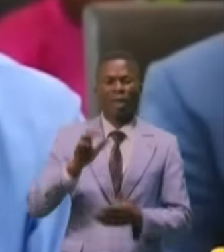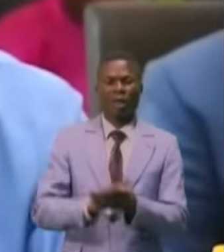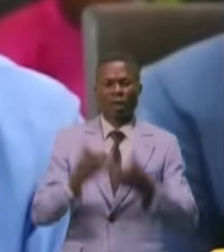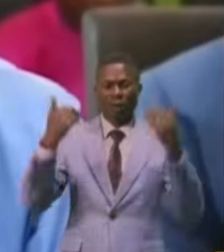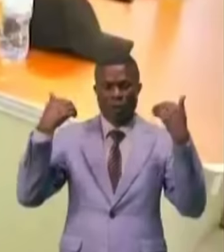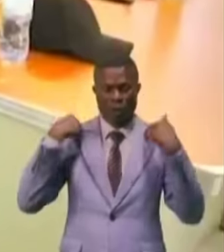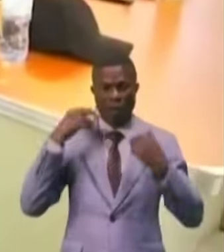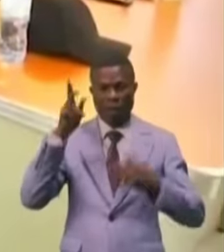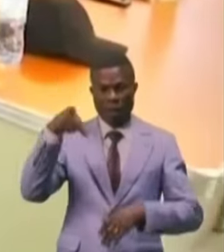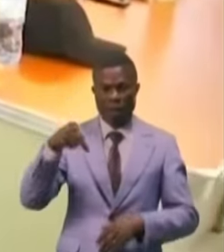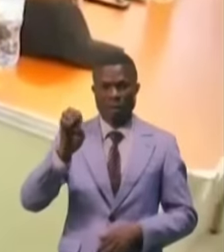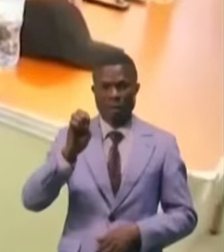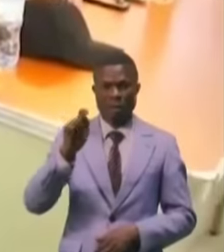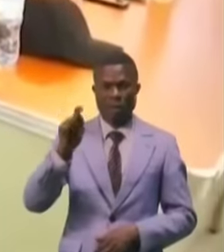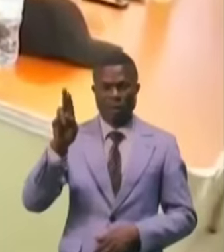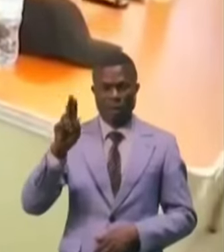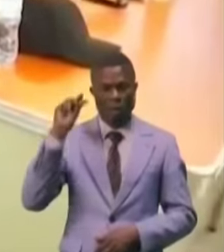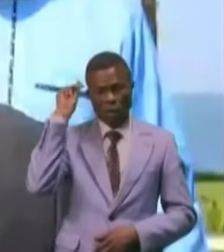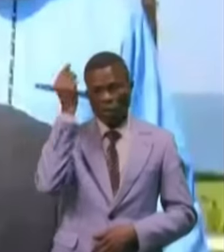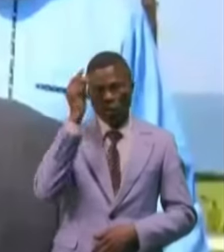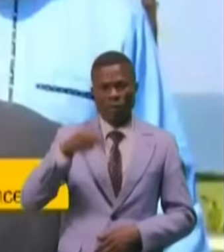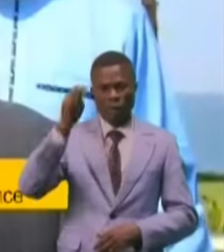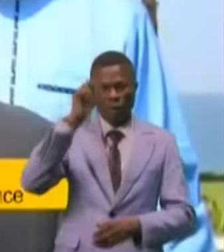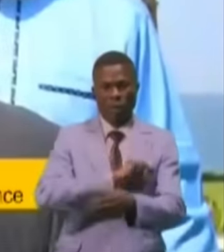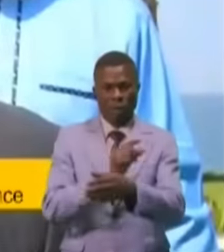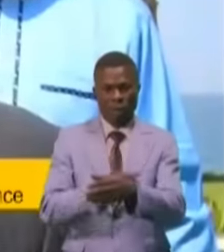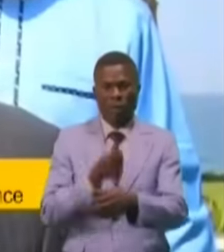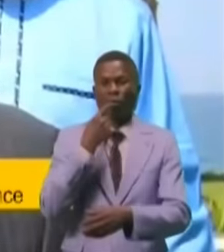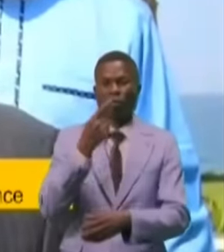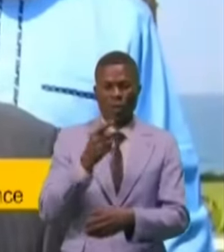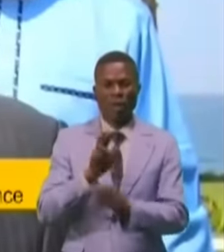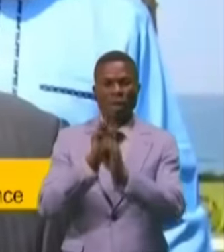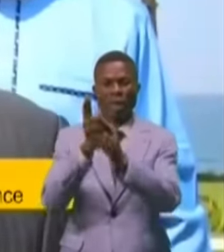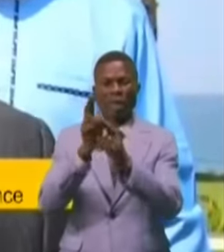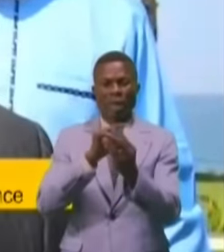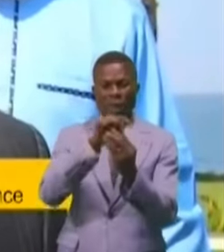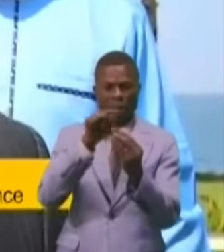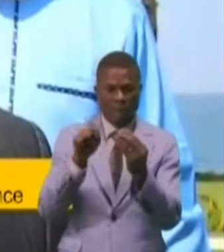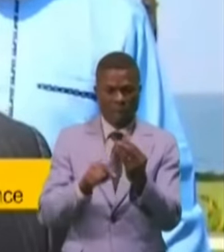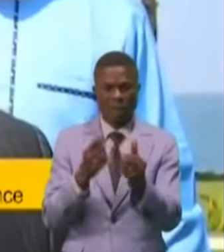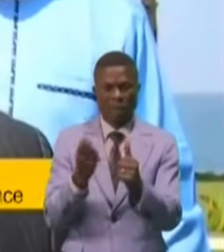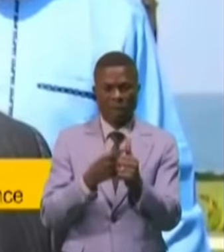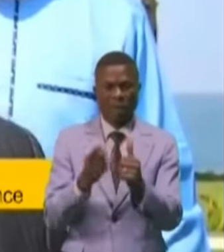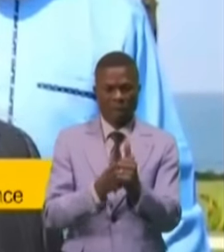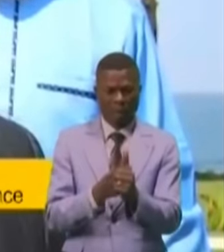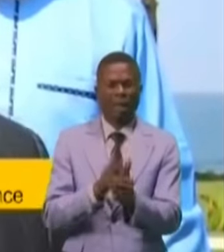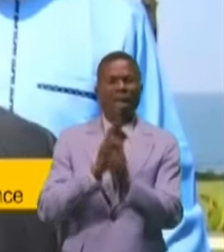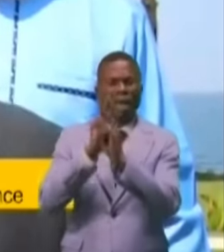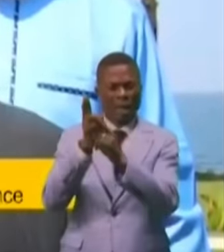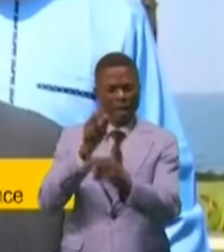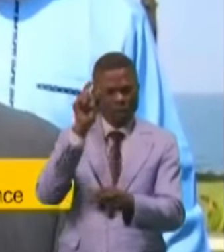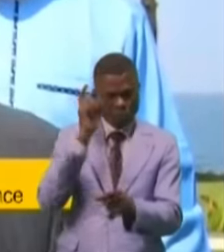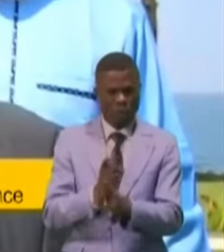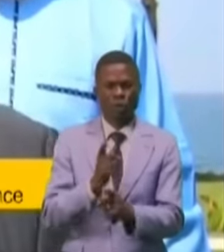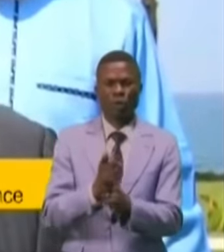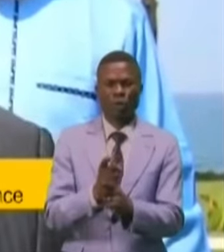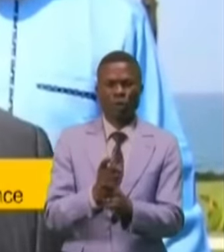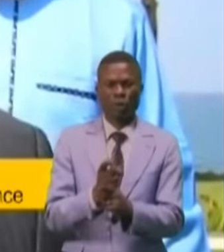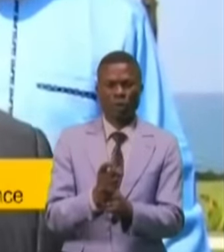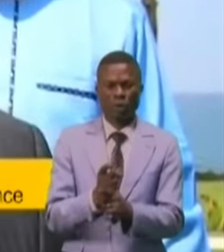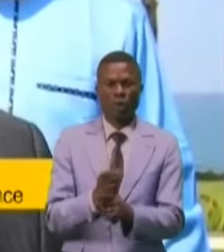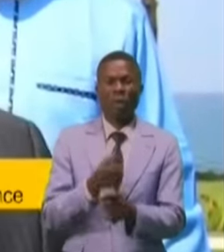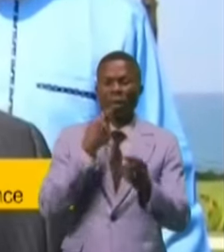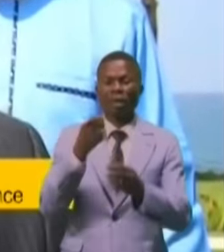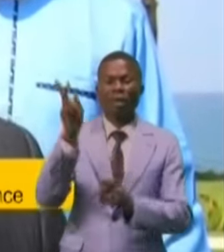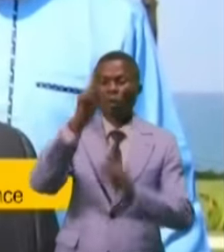Tshilombo Nkuba, gouverneur du Nord Kivu. Je l'ai dit, la reddition des comptes consiste donc au devoir de redevabilité. C'est-à-dire dire à la